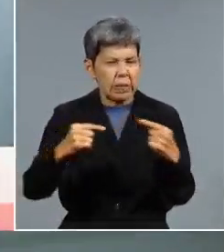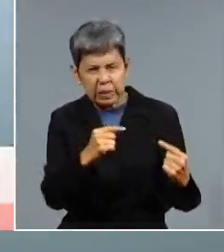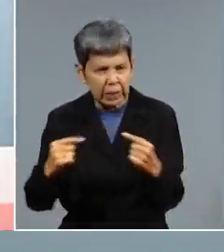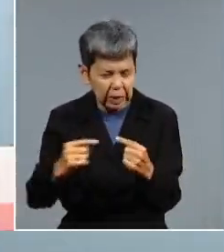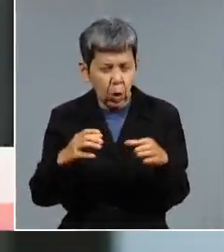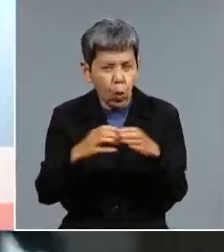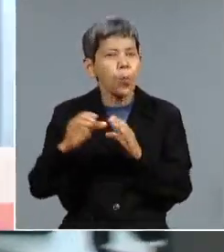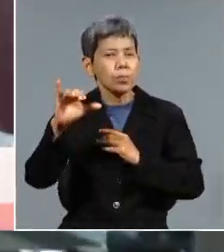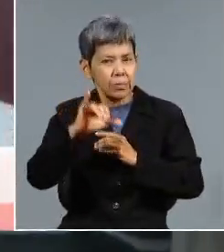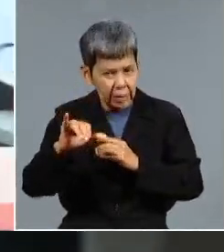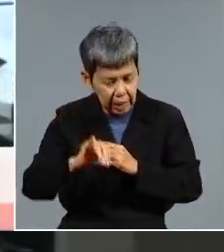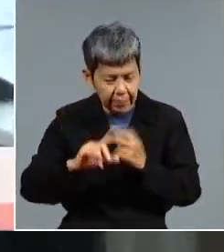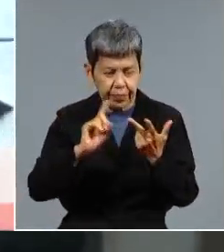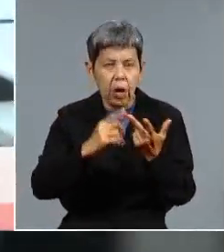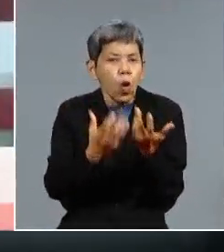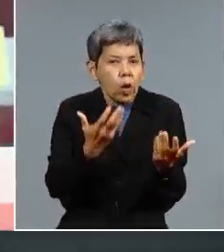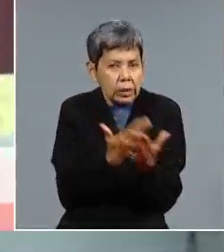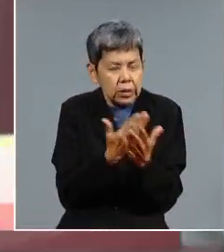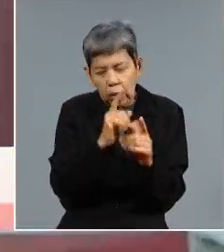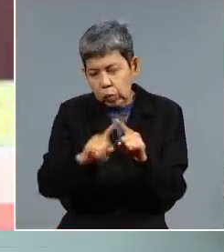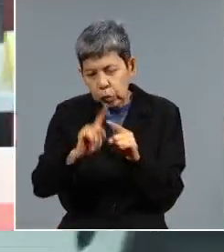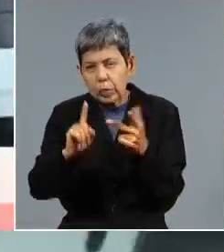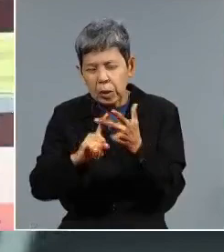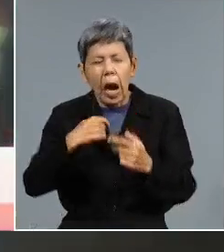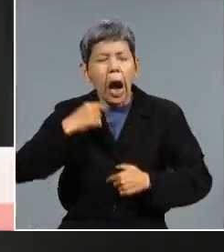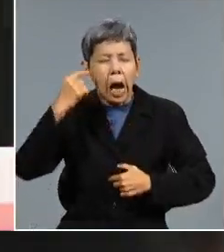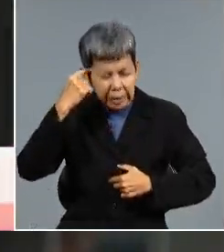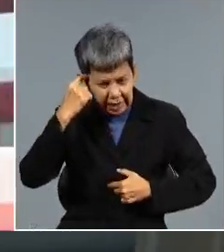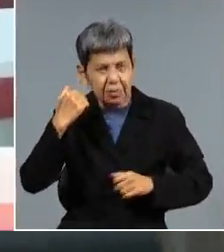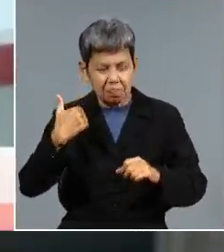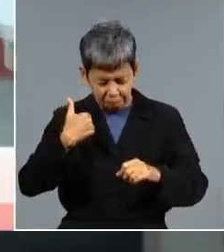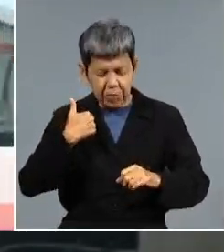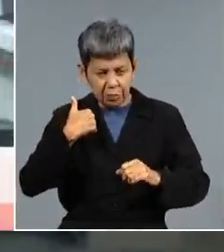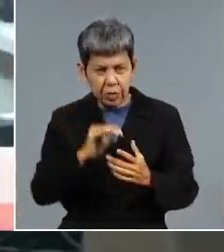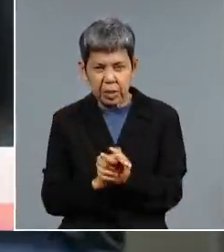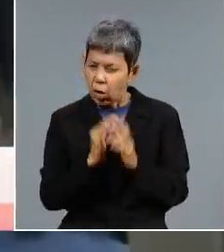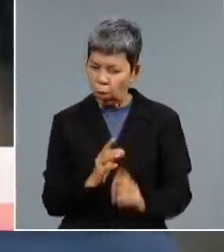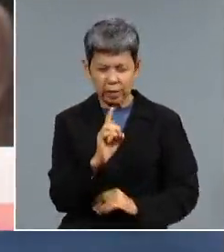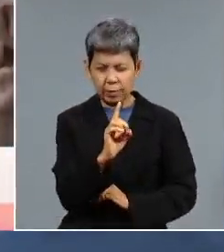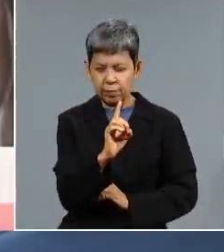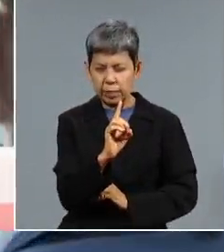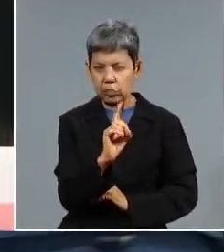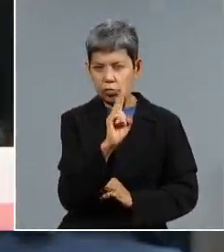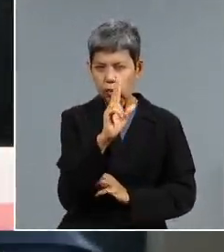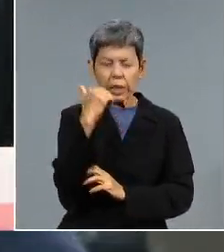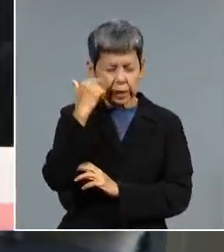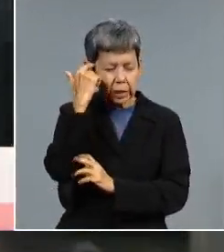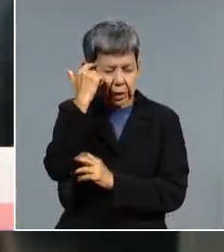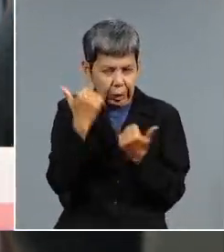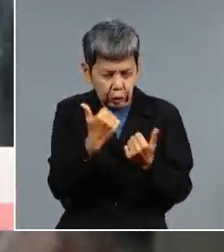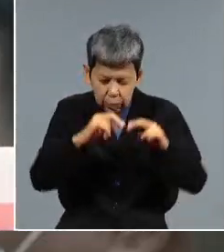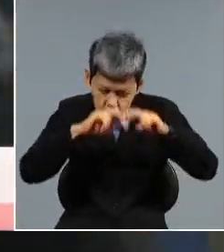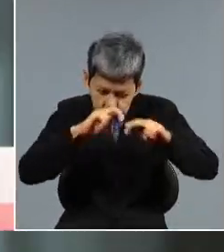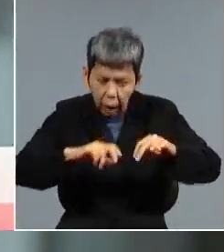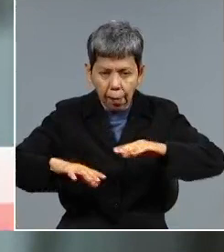ส่วนตัวในกลุ่มญาติพี่น้องทรัพย์สมบัติรวมถึงเชื่อนะว่ามีผู้ก่อเหตุมากกว่า 1คนขณะนี้นะครับอยู่ระหว่าง